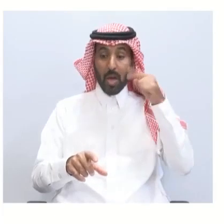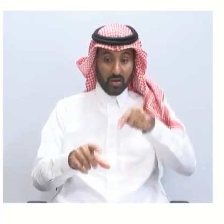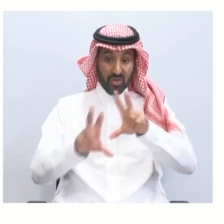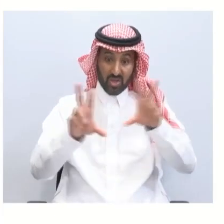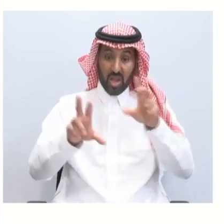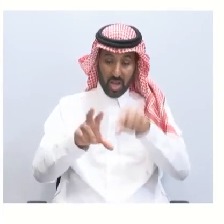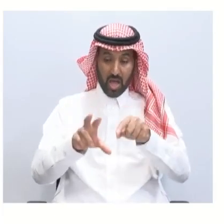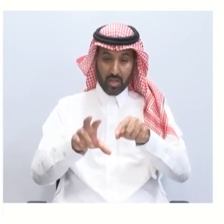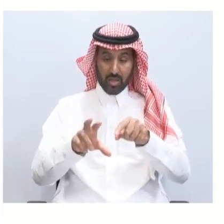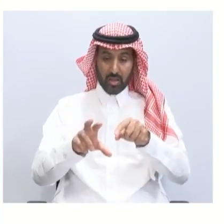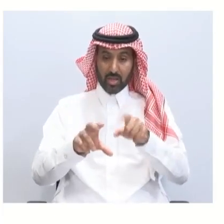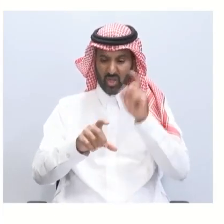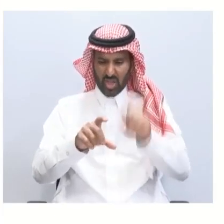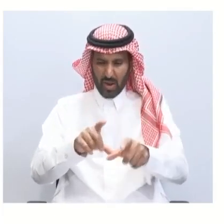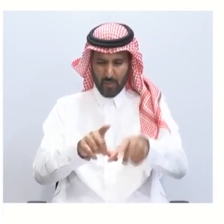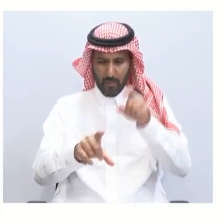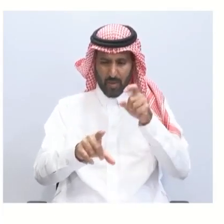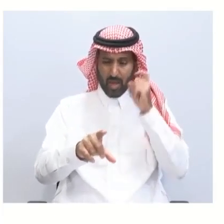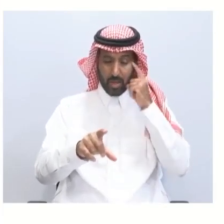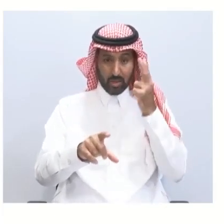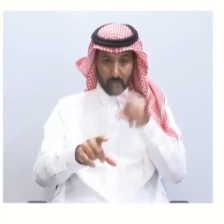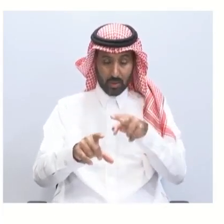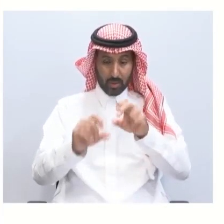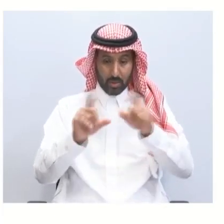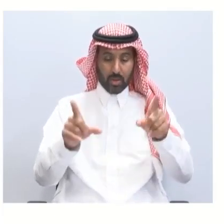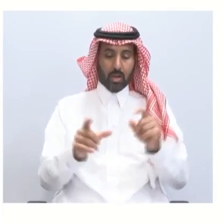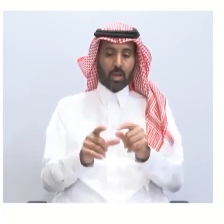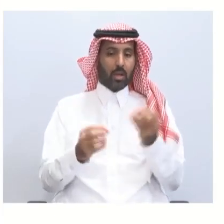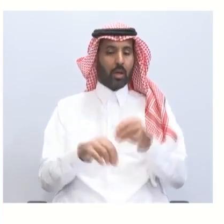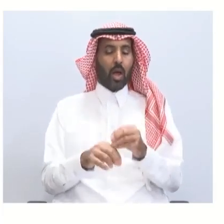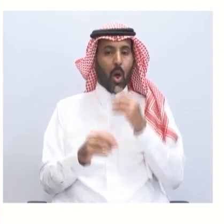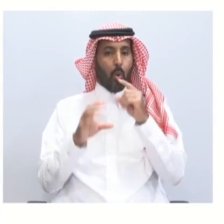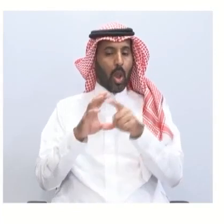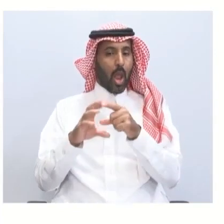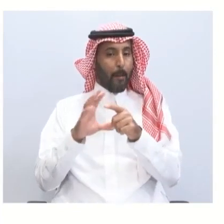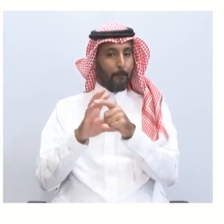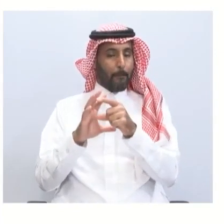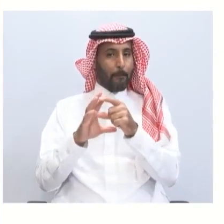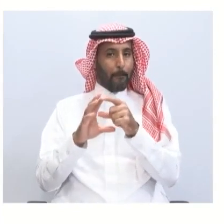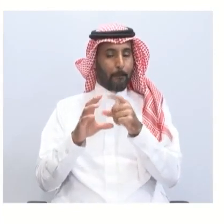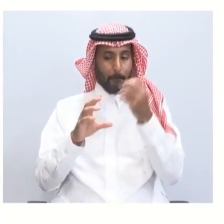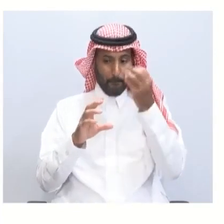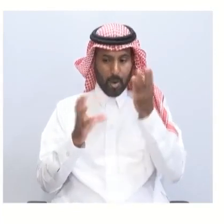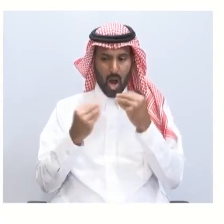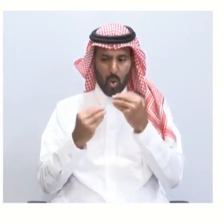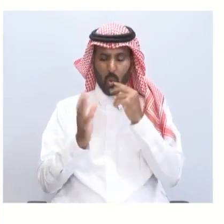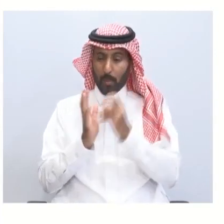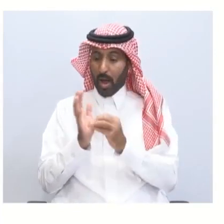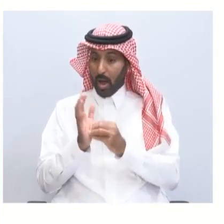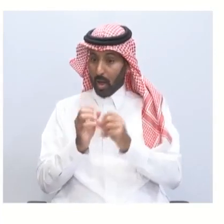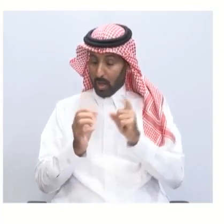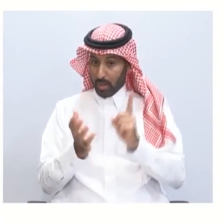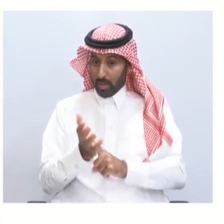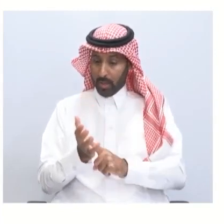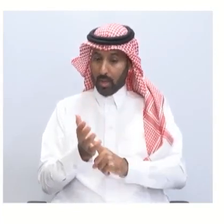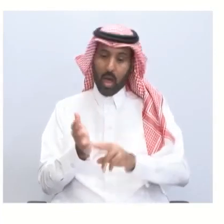الاعلان طعما مضللا يجب الانتباه الى ك المعلومه المعروضه واقعيه